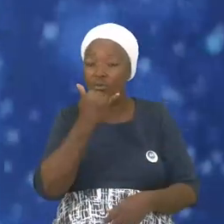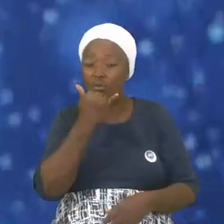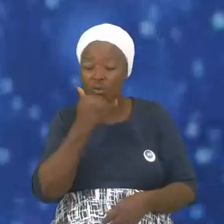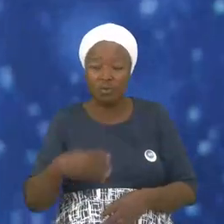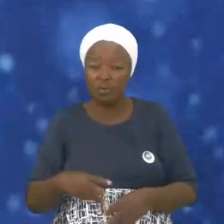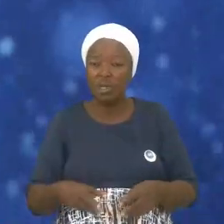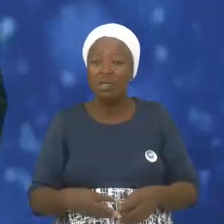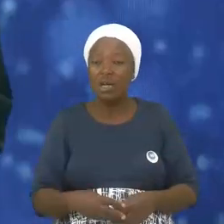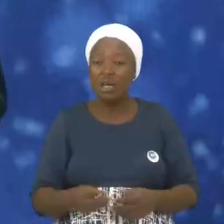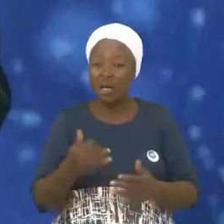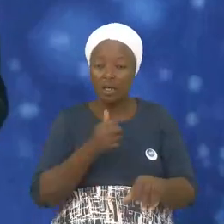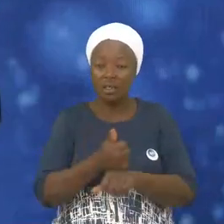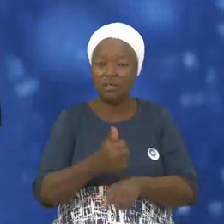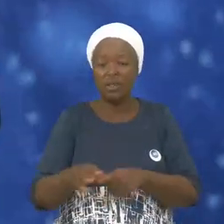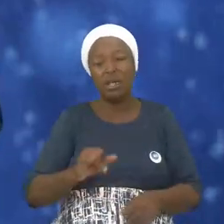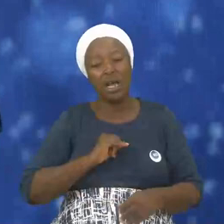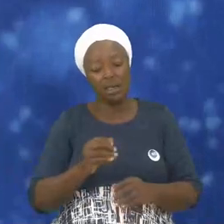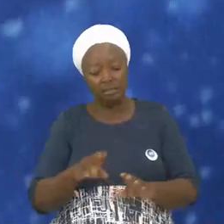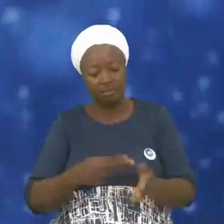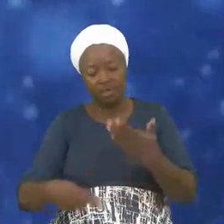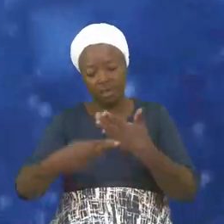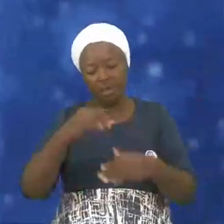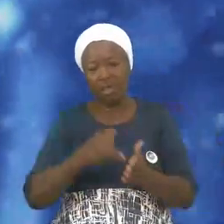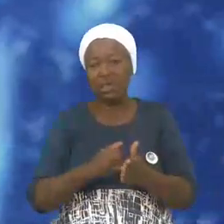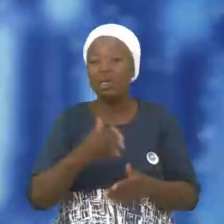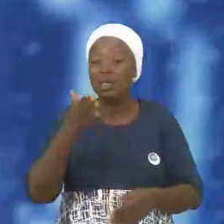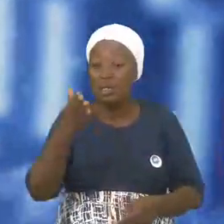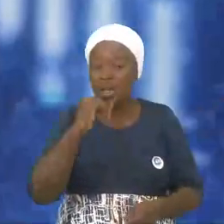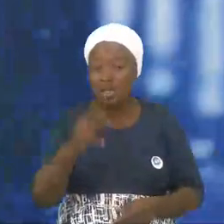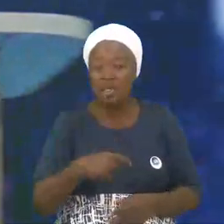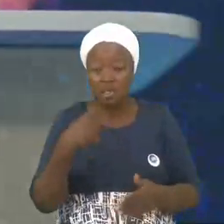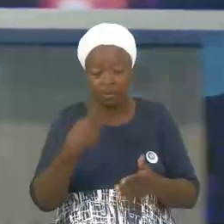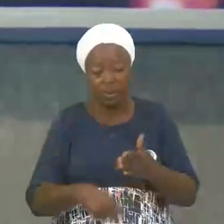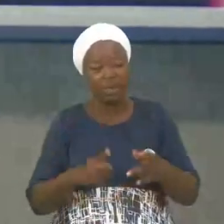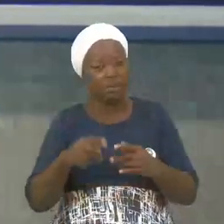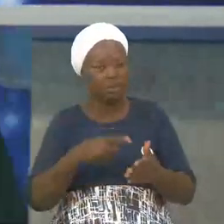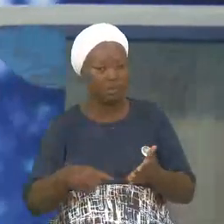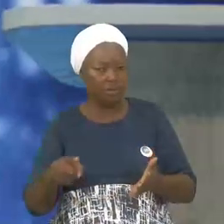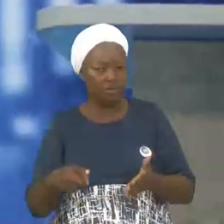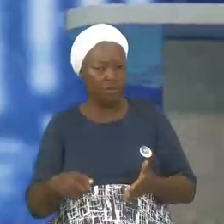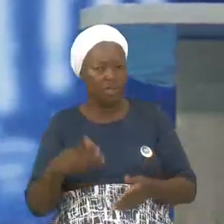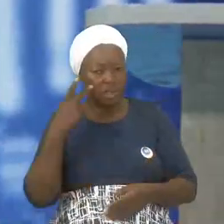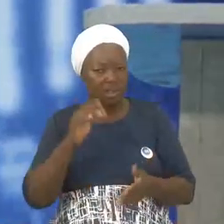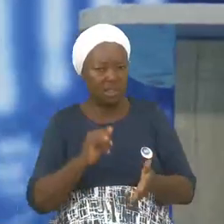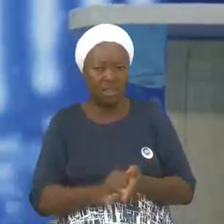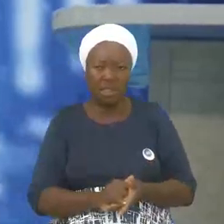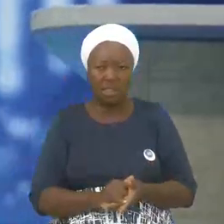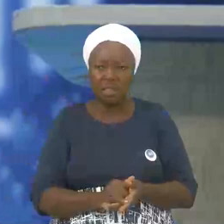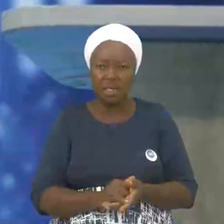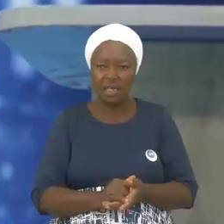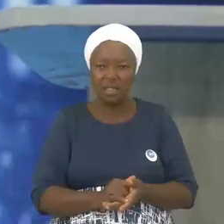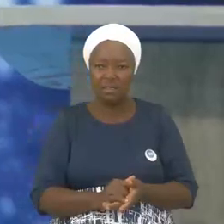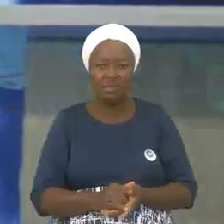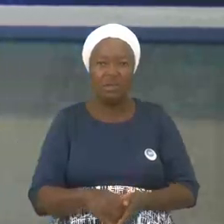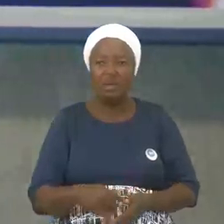j'ai pris quoi que ce soit, de qui que ce soit, je rends le quadruple. Il y a un prix à payer. Regardez